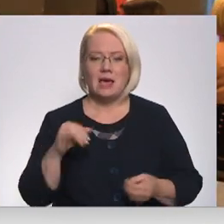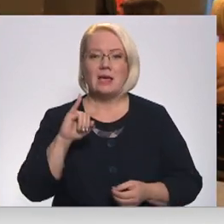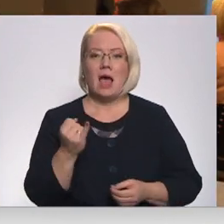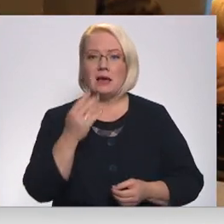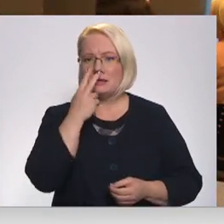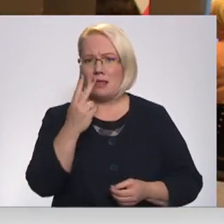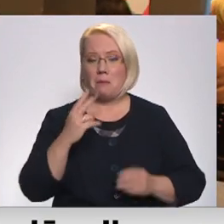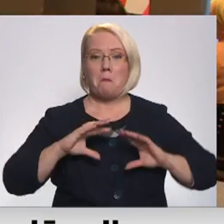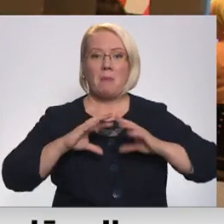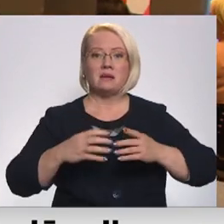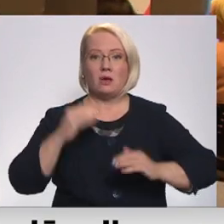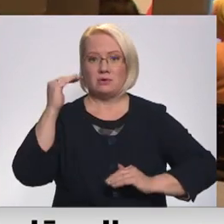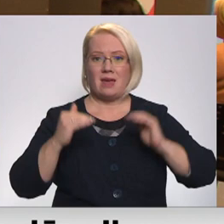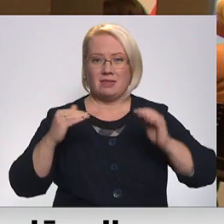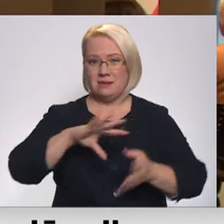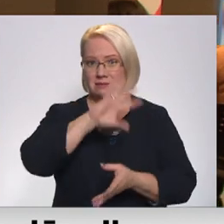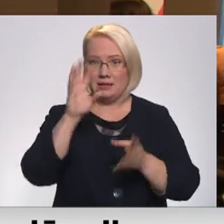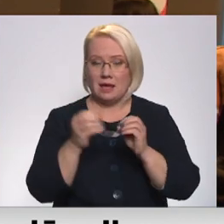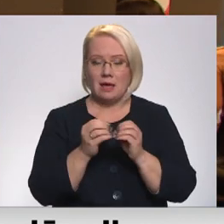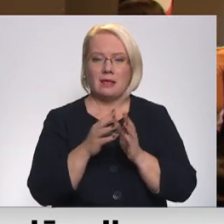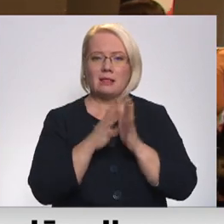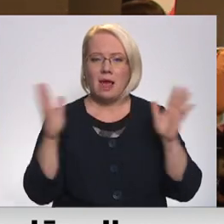pasaules statistiku, mēs zinām, ka absolūti lielākajai daļai,